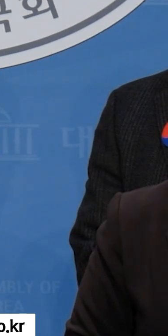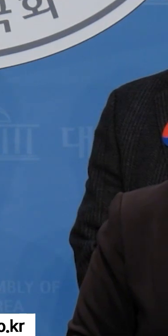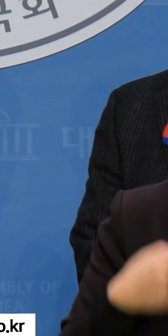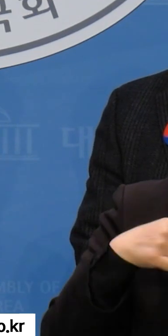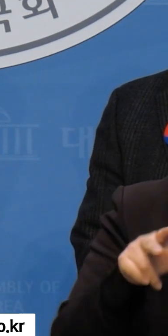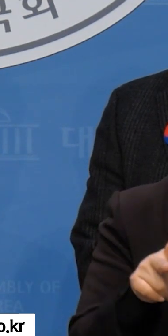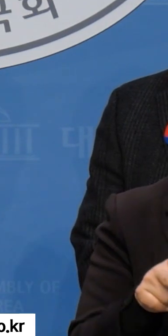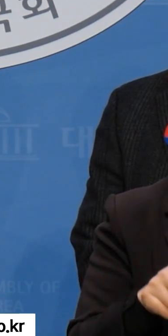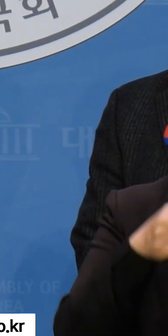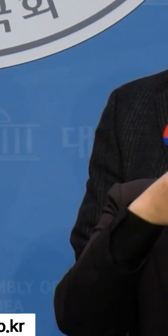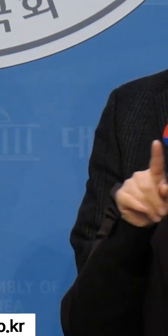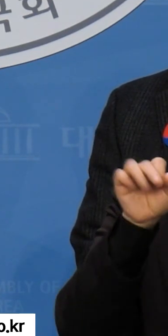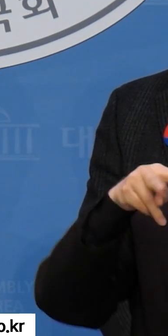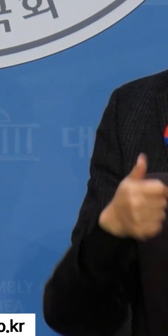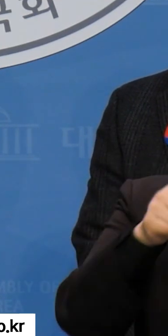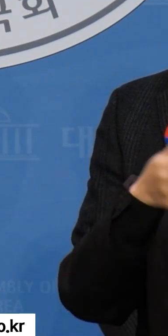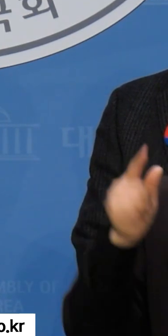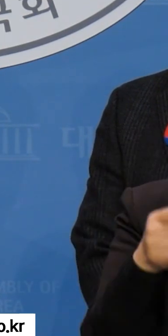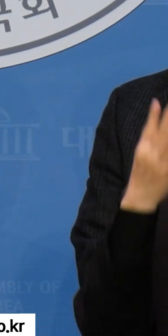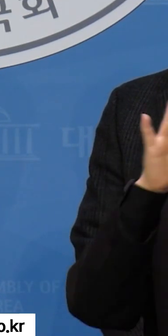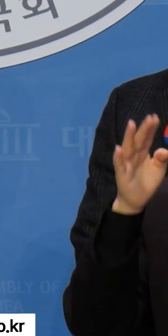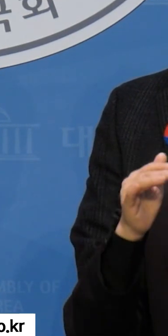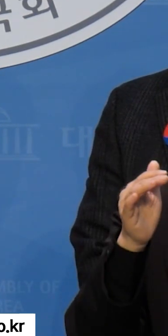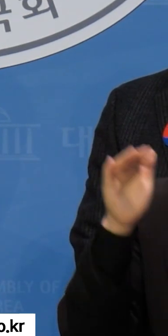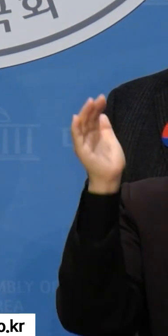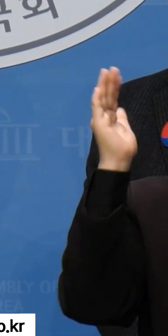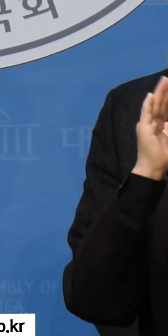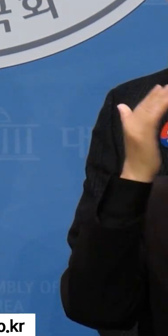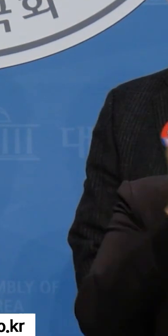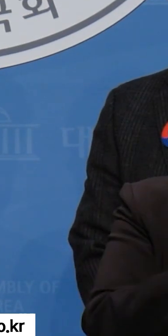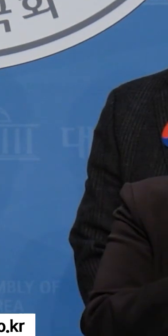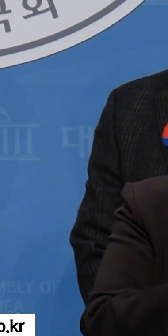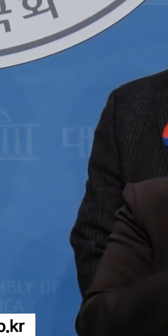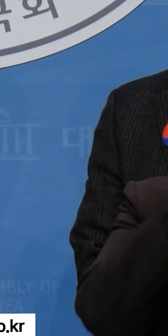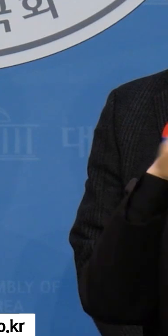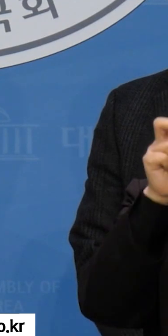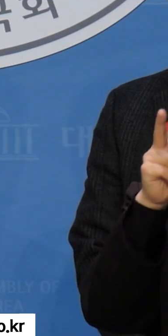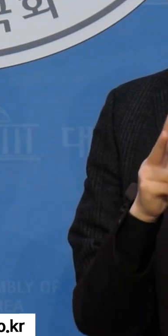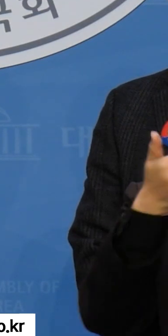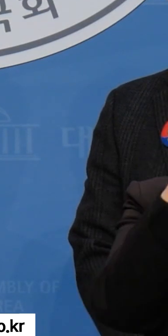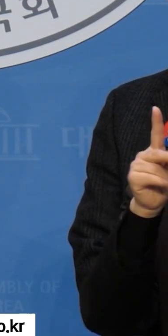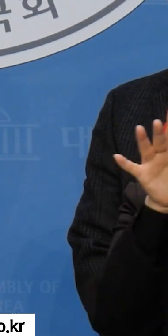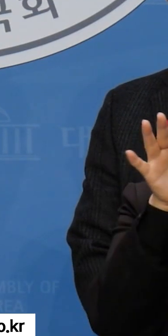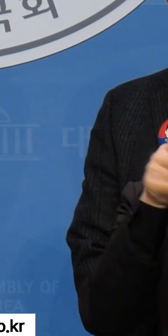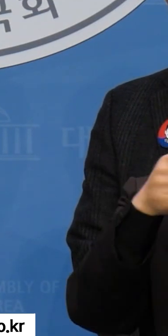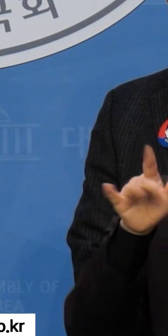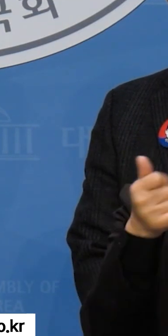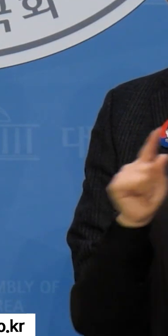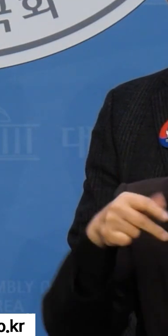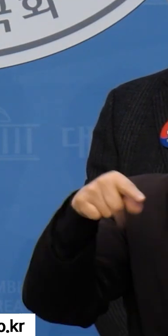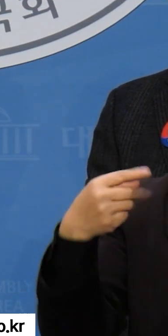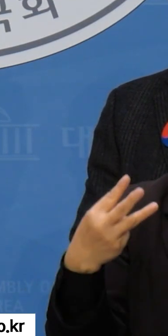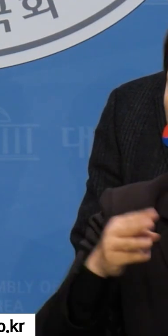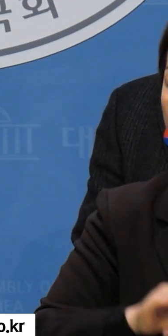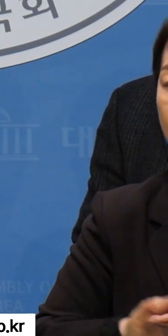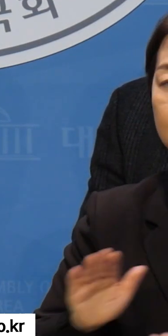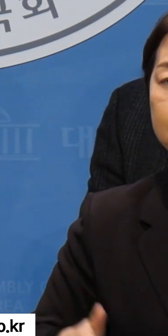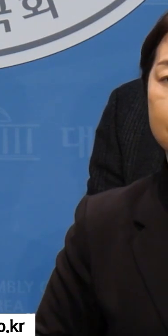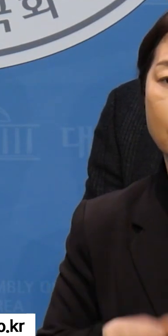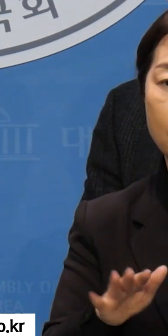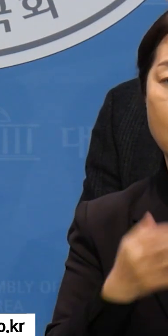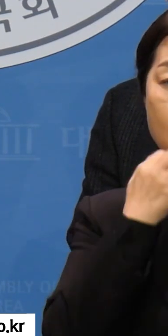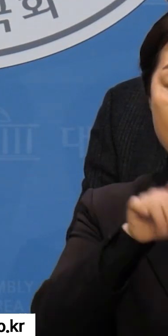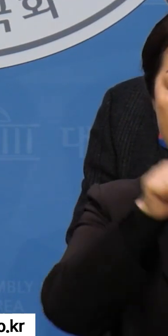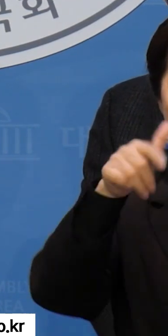저는 현재 성균관대학교에 재학 중인 22살 장한솔입니다. 이번 서울시당 총선기획단으로